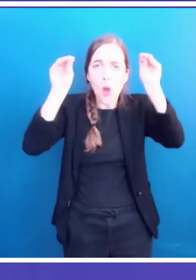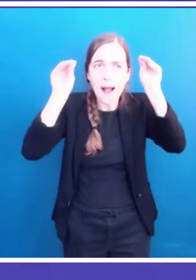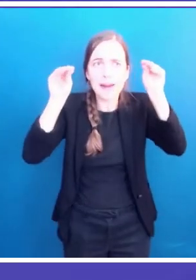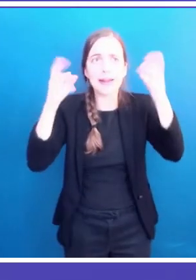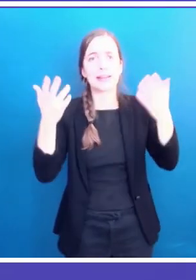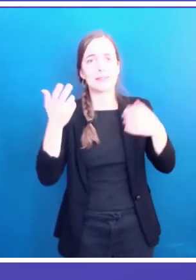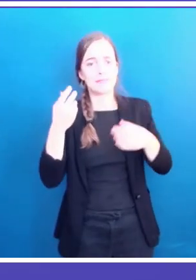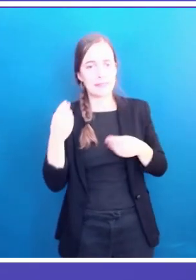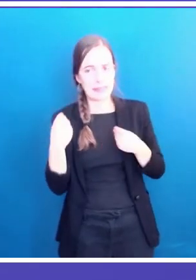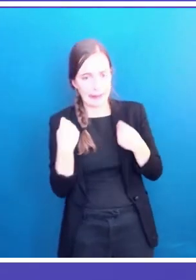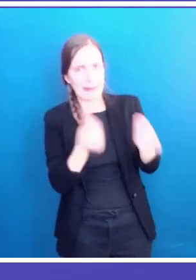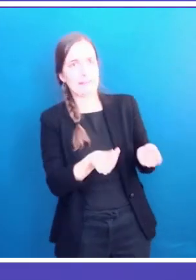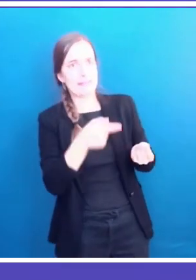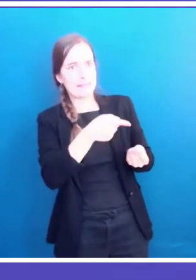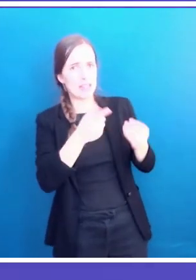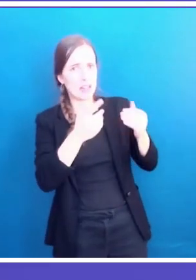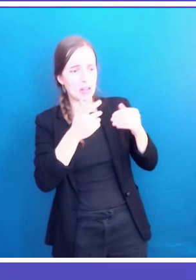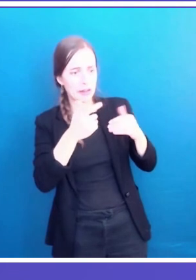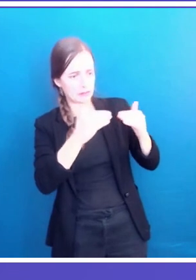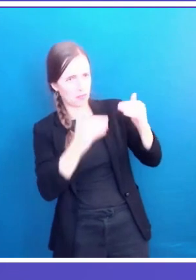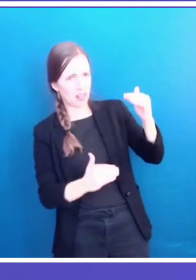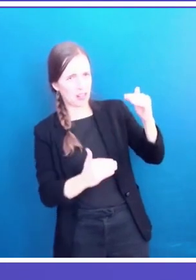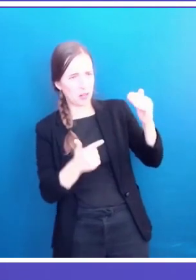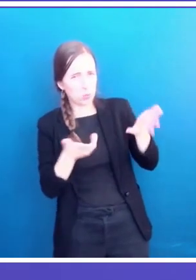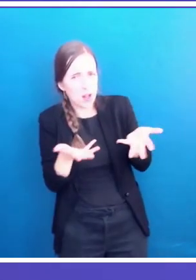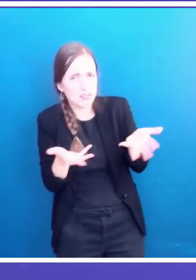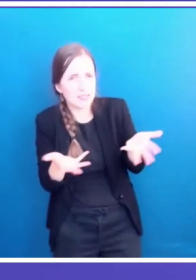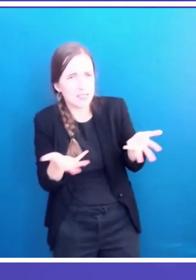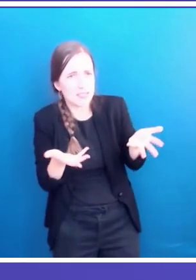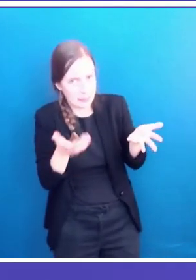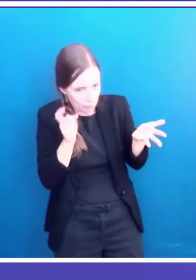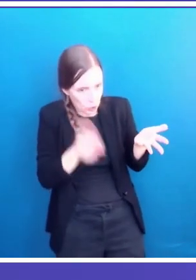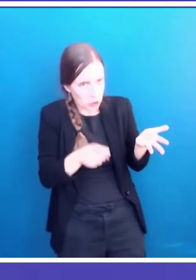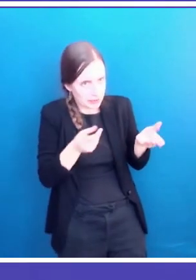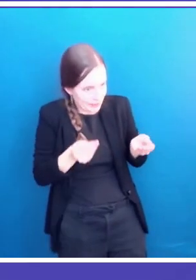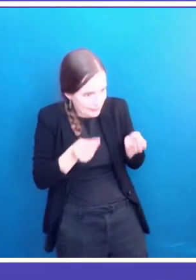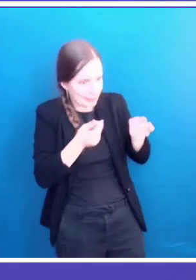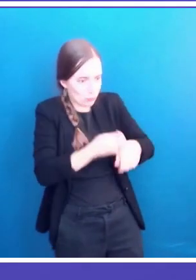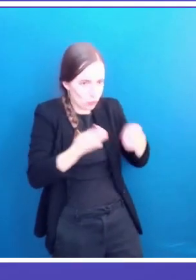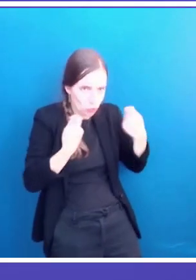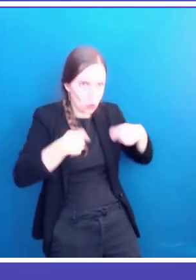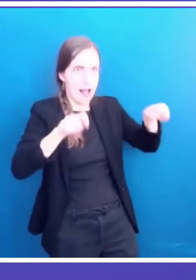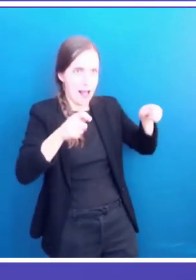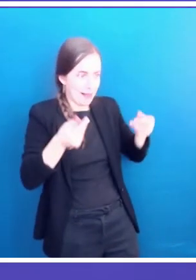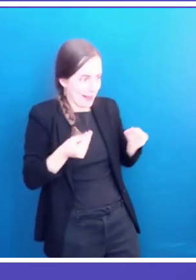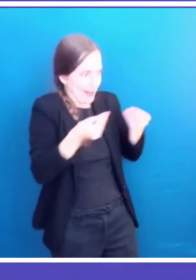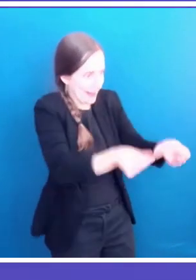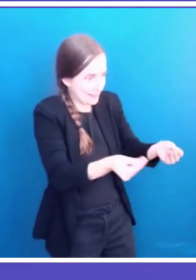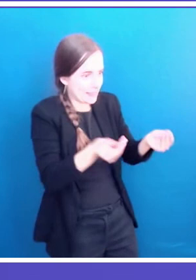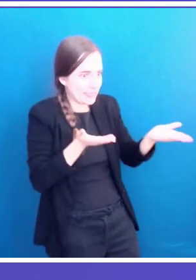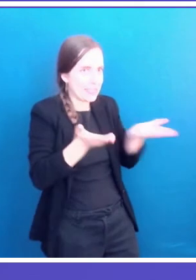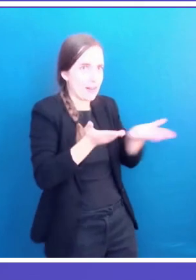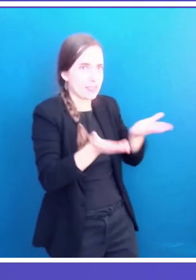والقضاء من أجل فهم ماهية الإتشار وكيفية التعامل معه. شكرا، حاولت أن